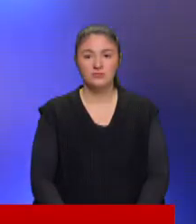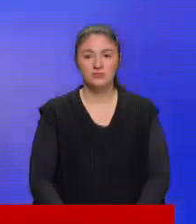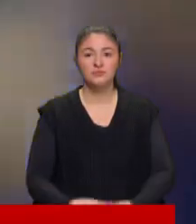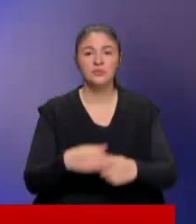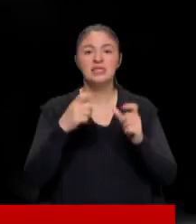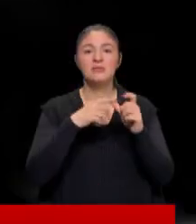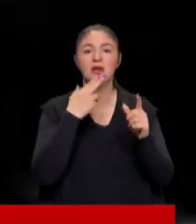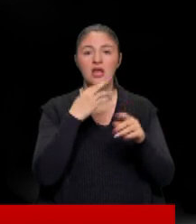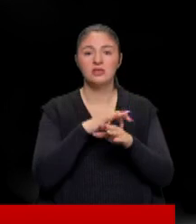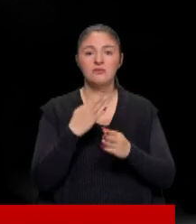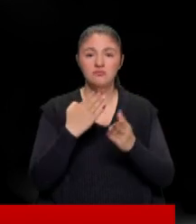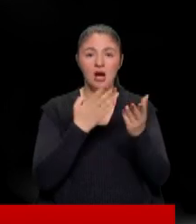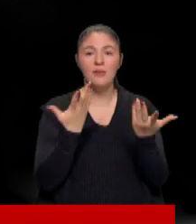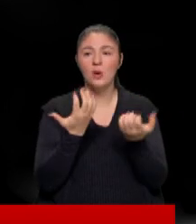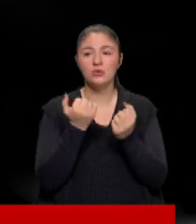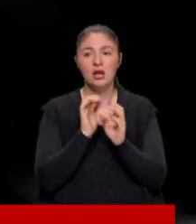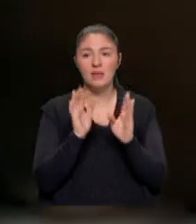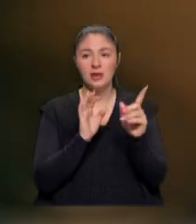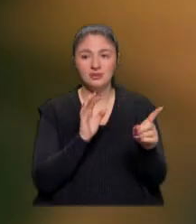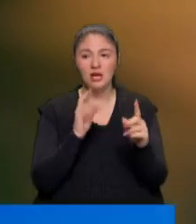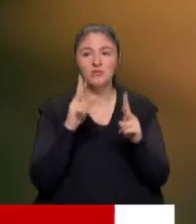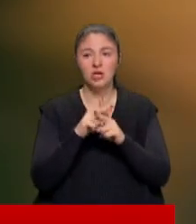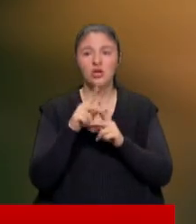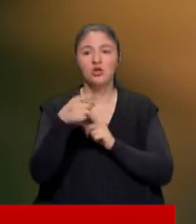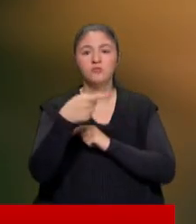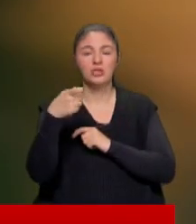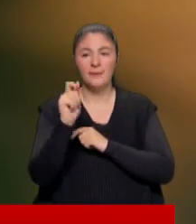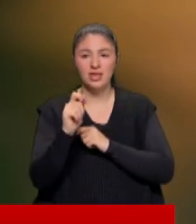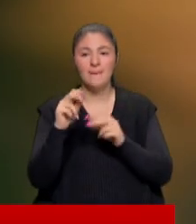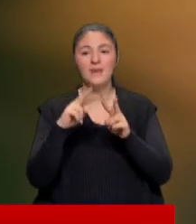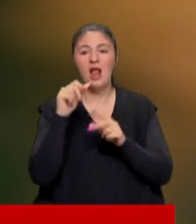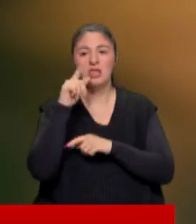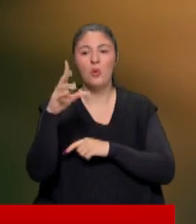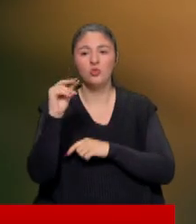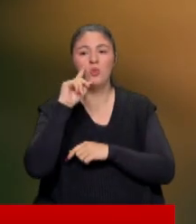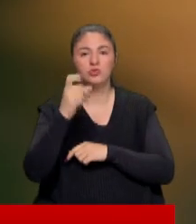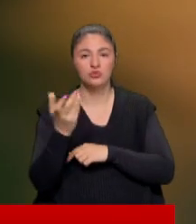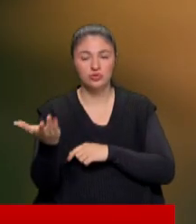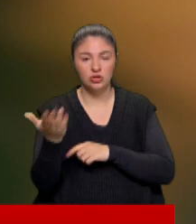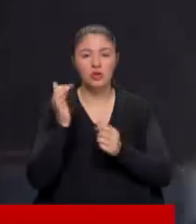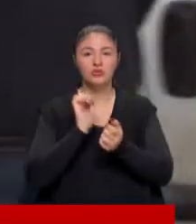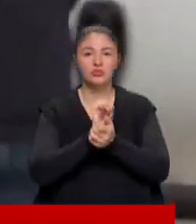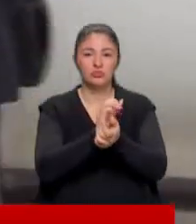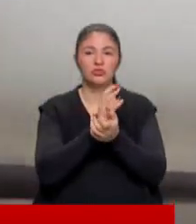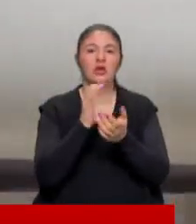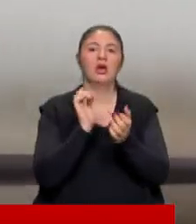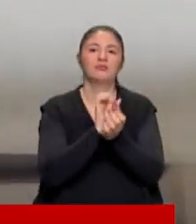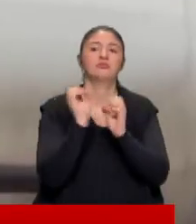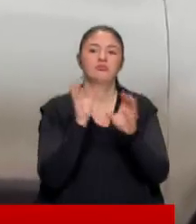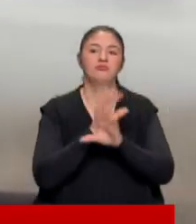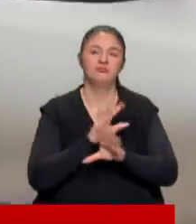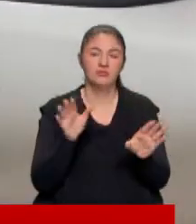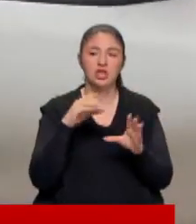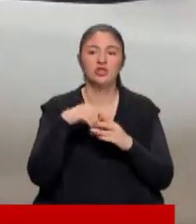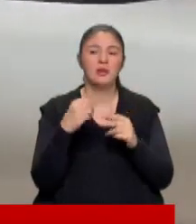Sibel Kayman hastaneye götürüldü ama kurtarılamadı. Polis onu öldürenin Mikail Kurulay olduğunu belirledi. Tutuklanarak cezaevine